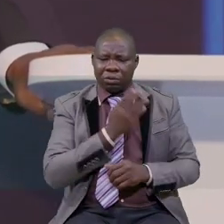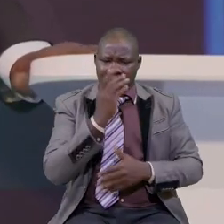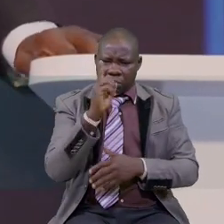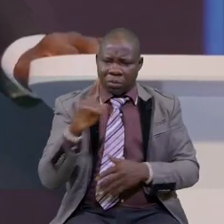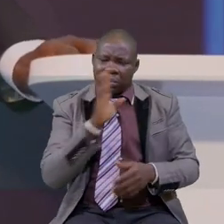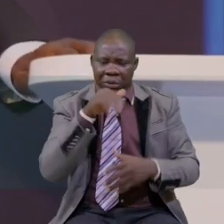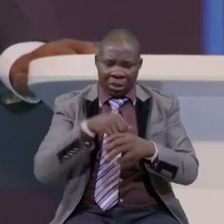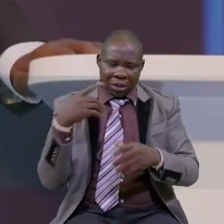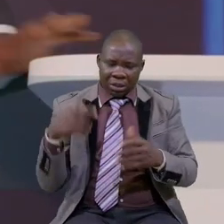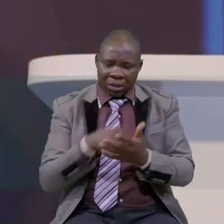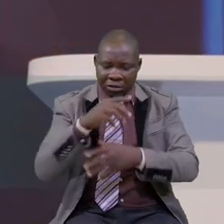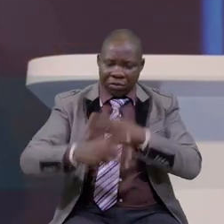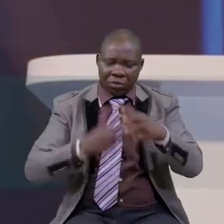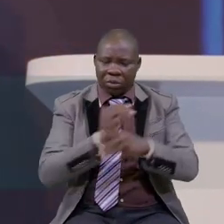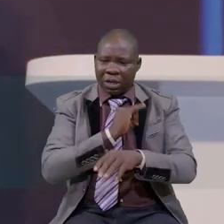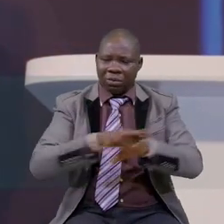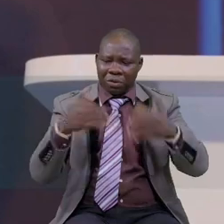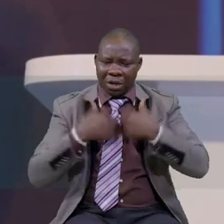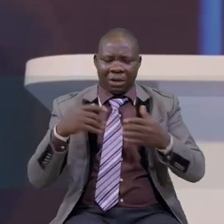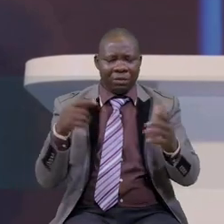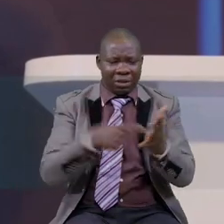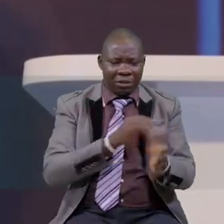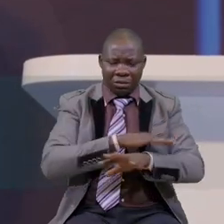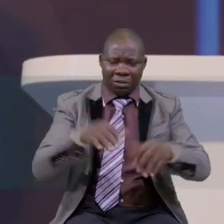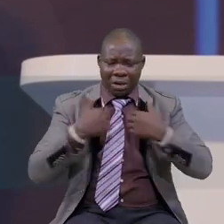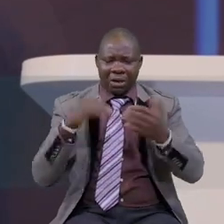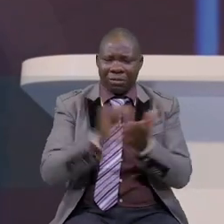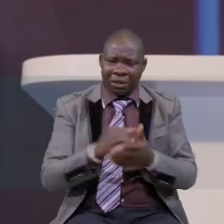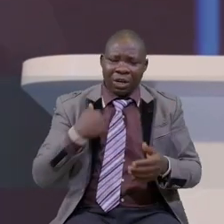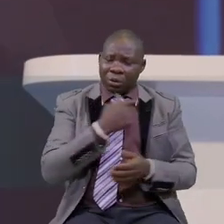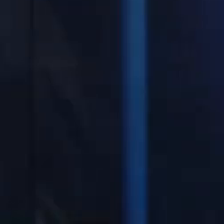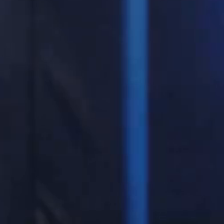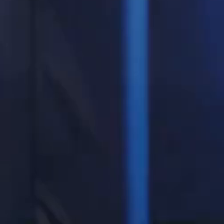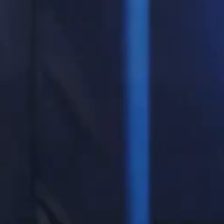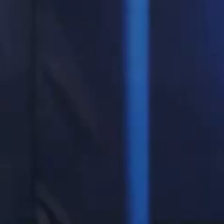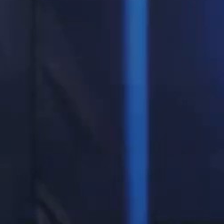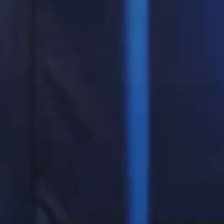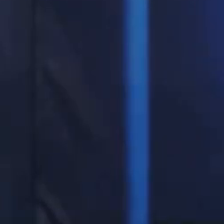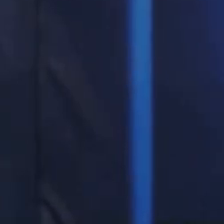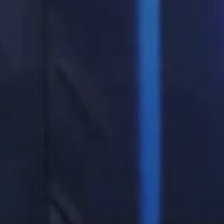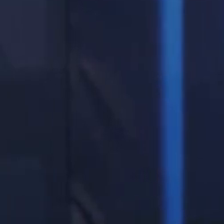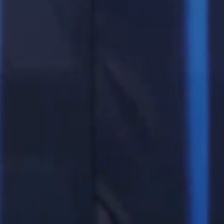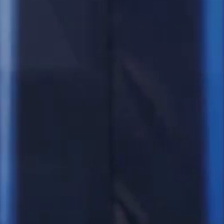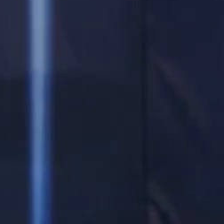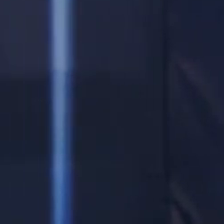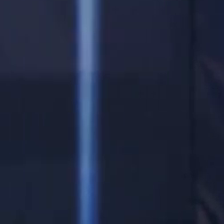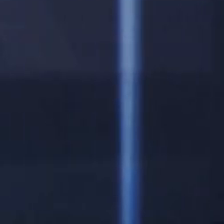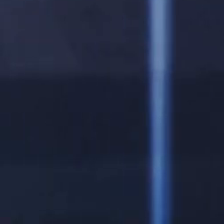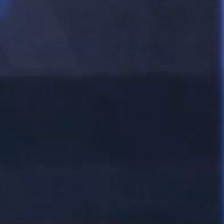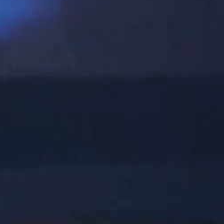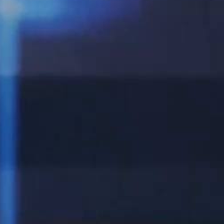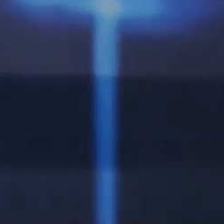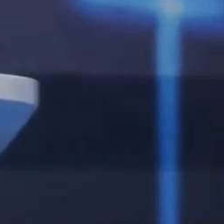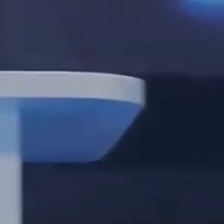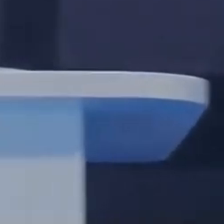un héritage au-delà de la vie, au-delà des essentiels de la vie. Quelque chose de plus important que